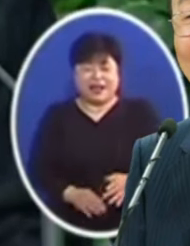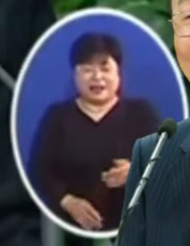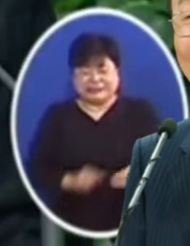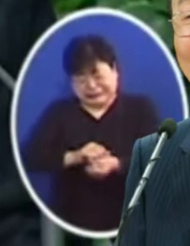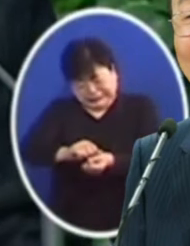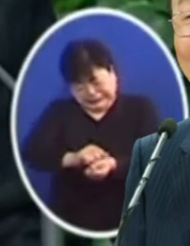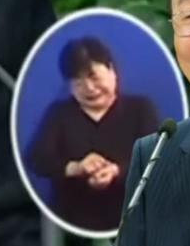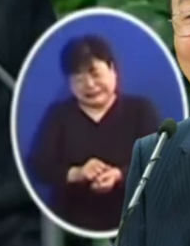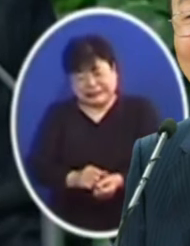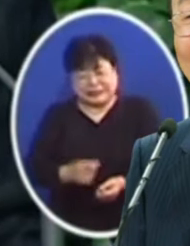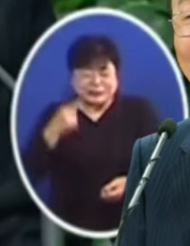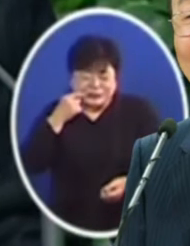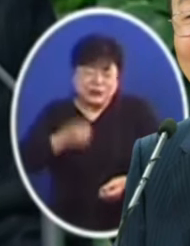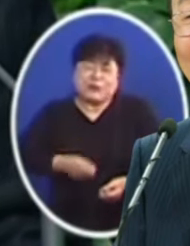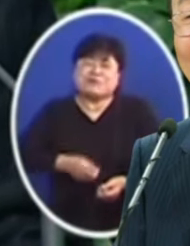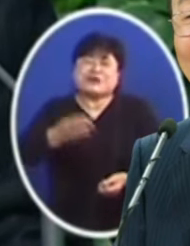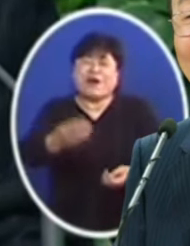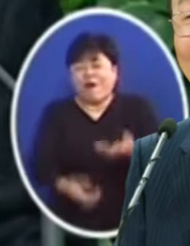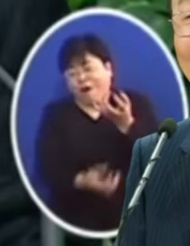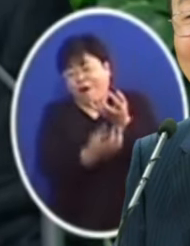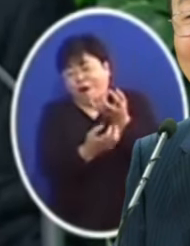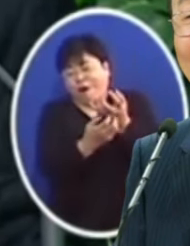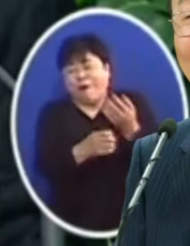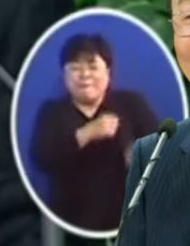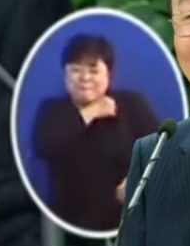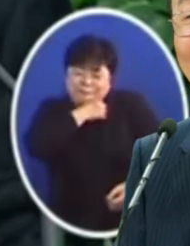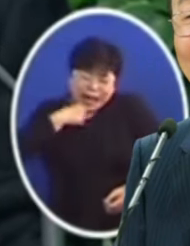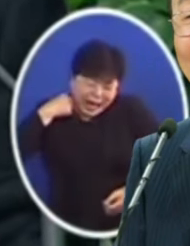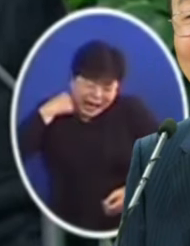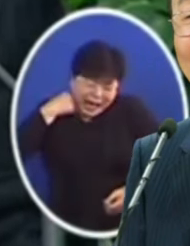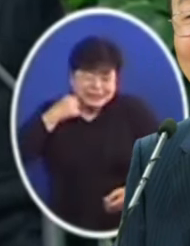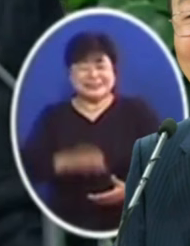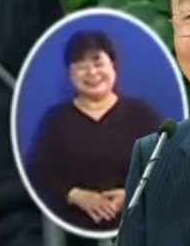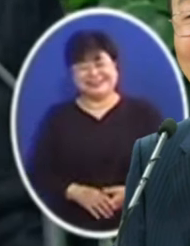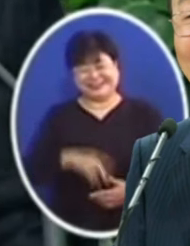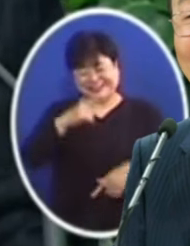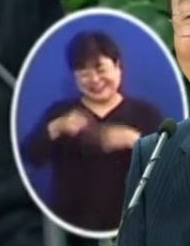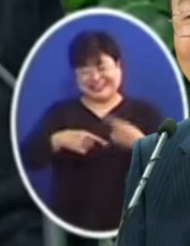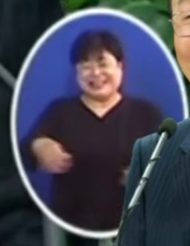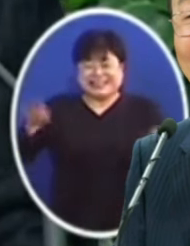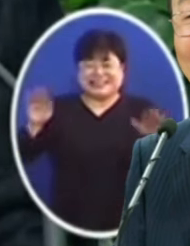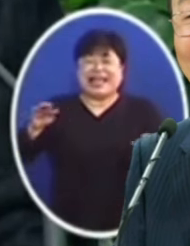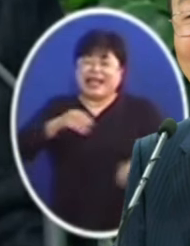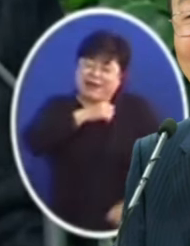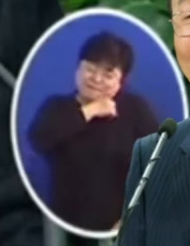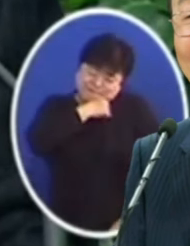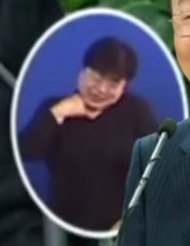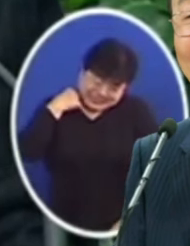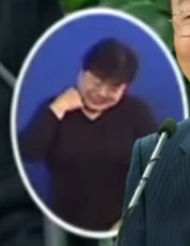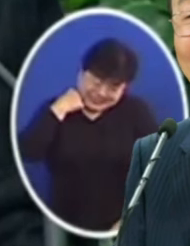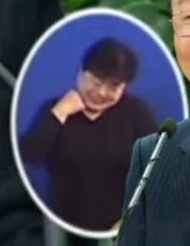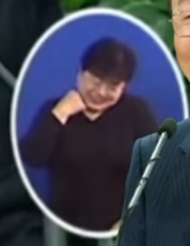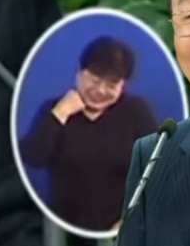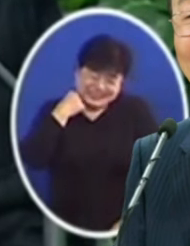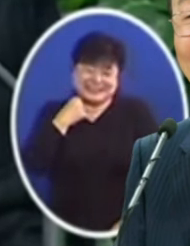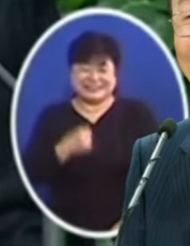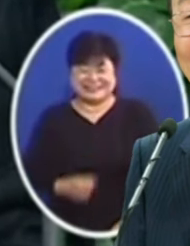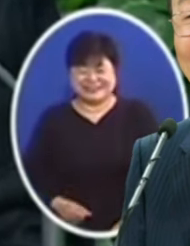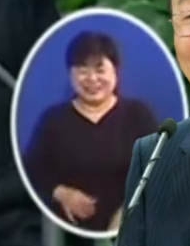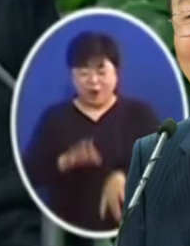먹으면 정말 맛있다고요. 요사의 어떤 불고기보다도 맛이